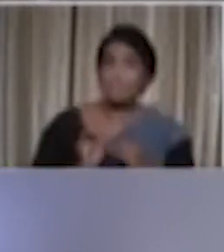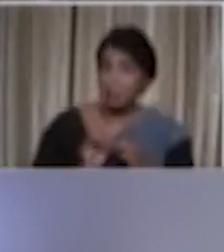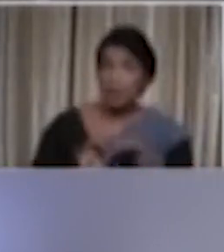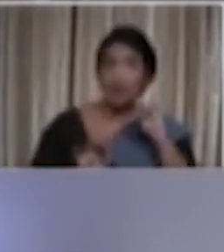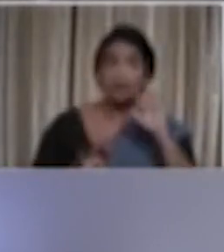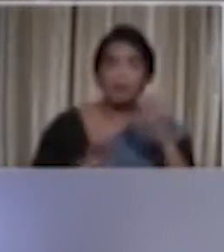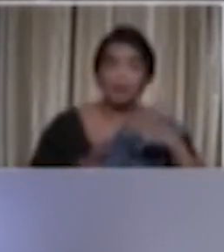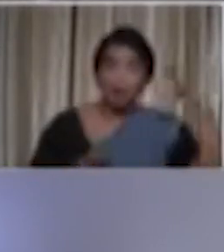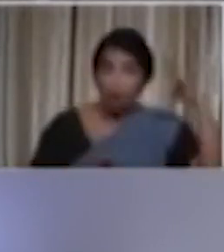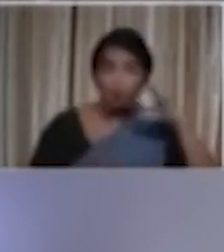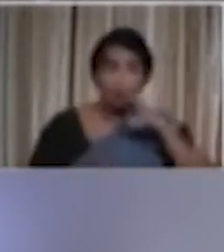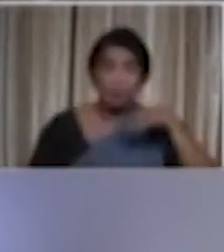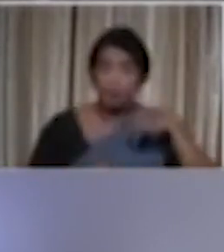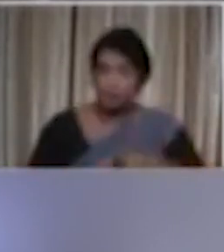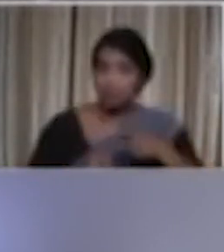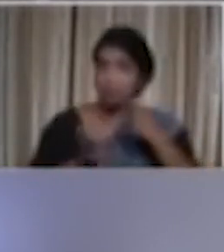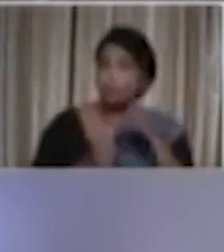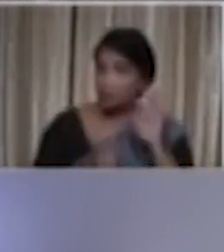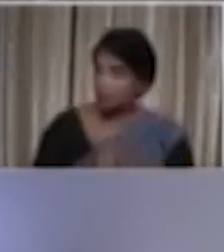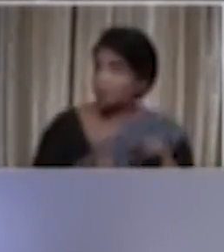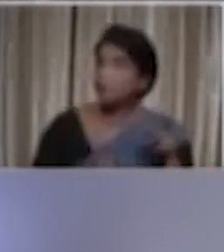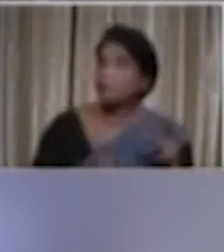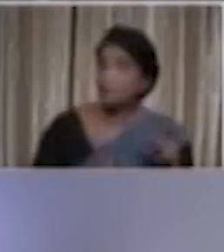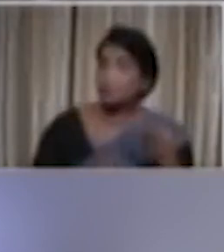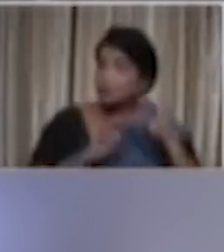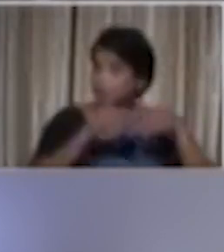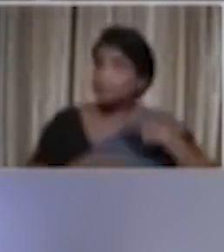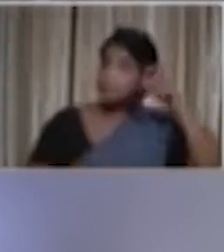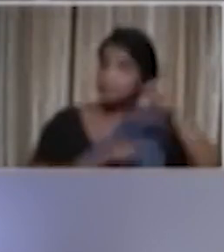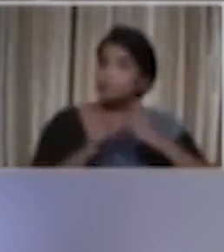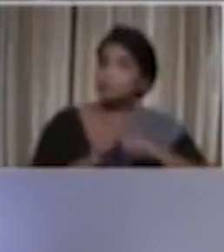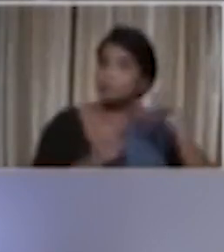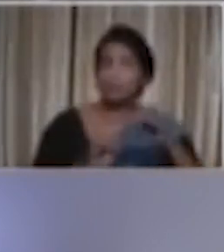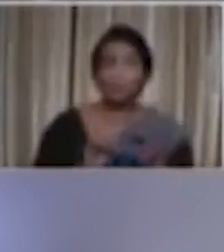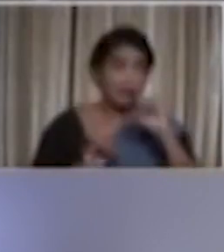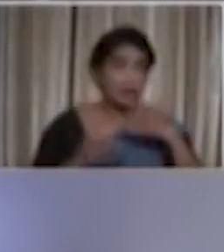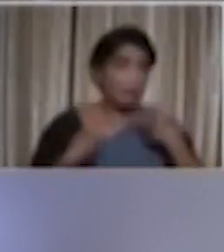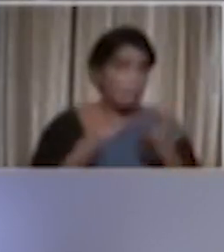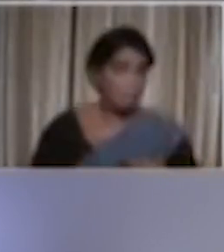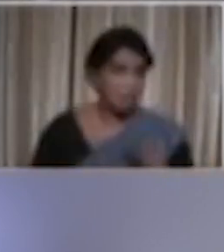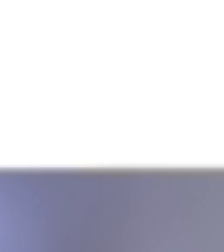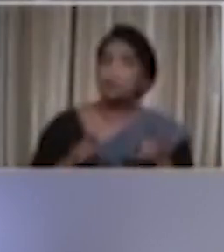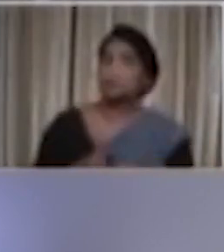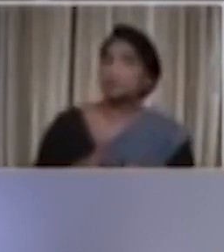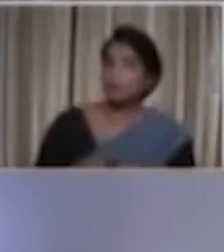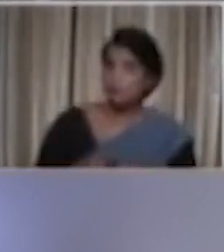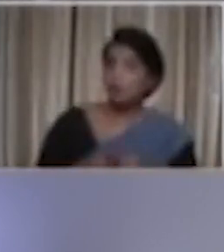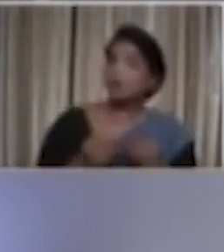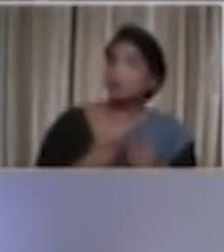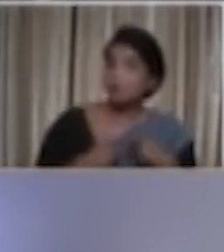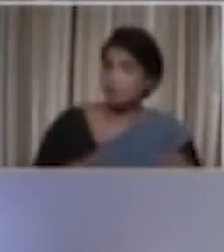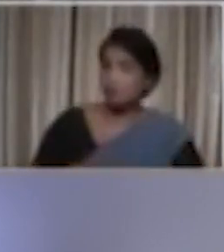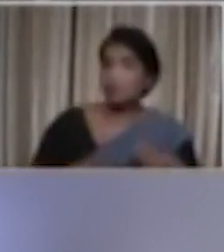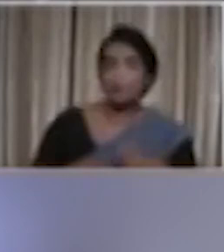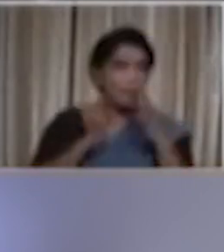පුනර්ජනීය බලශක්තිය වෙනුවෙන් දැනටමත් ගිවිසුම් ගත වෙලා තියෙන සැපයුම් කරුවන්ට අපි ගෙවන්න තියෙන රුපියල් බිලියන 21ක්. ඊට අමතරව අපිට මේ මොහොතේ